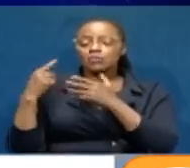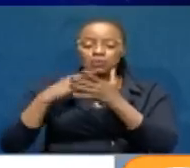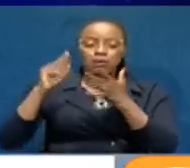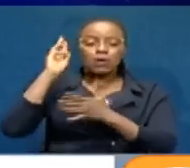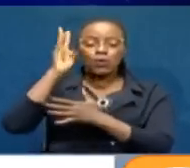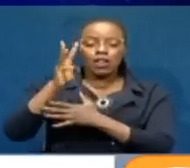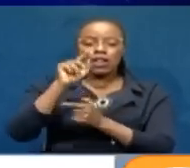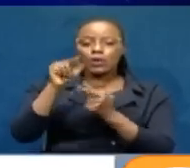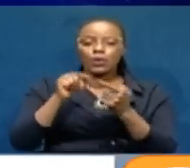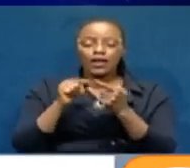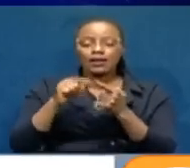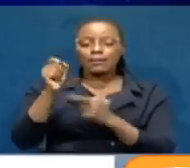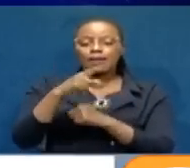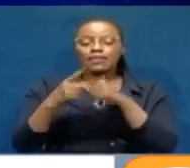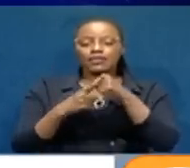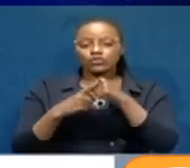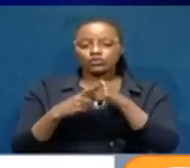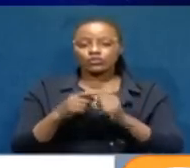wataidhinishwa ifikapo mwezi Juni.